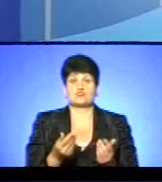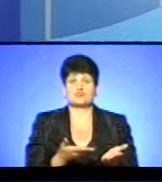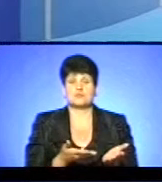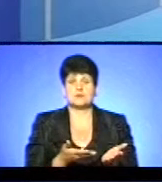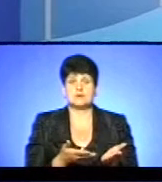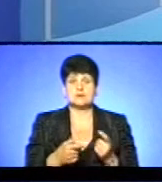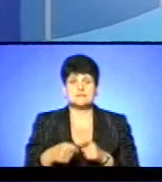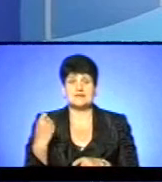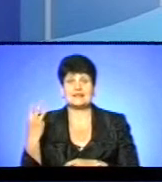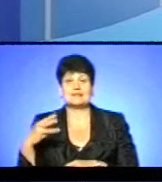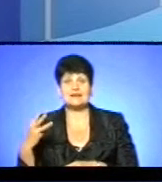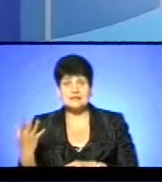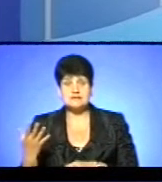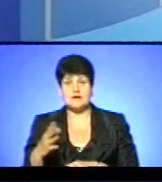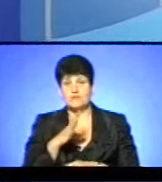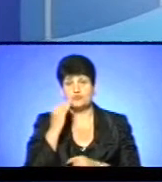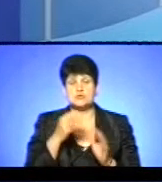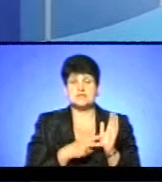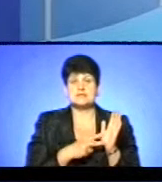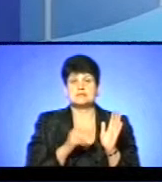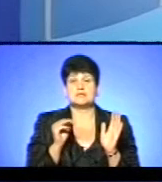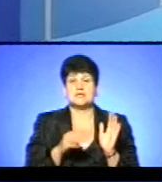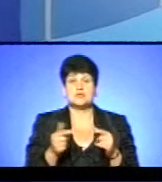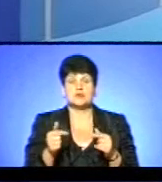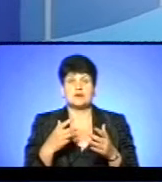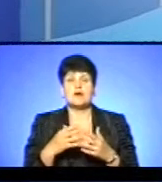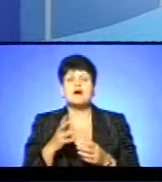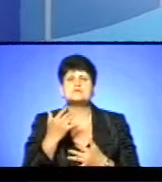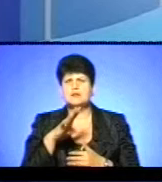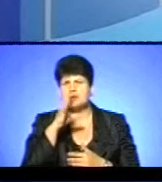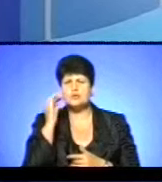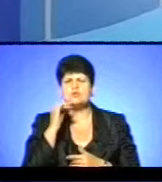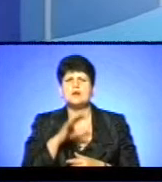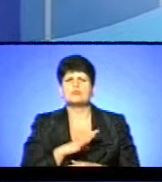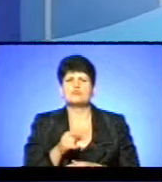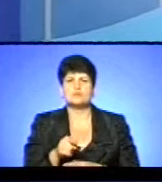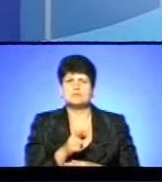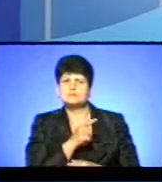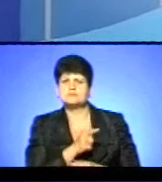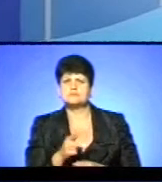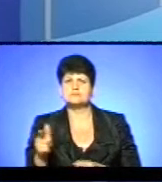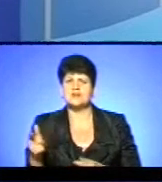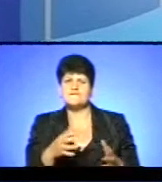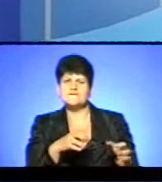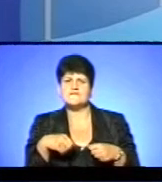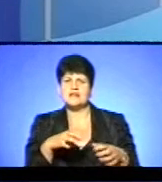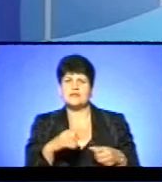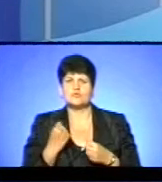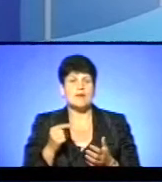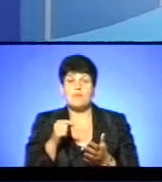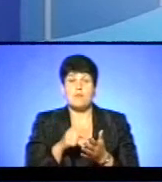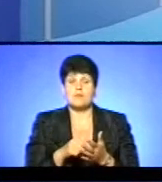Тобто збитки 30, а за одну ніч вони 7 тисяч. Тобто, а скільки таких ночей було за цей період нересту витягнуто, що де вони не